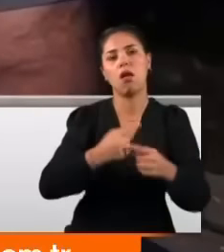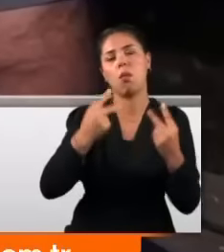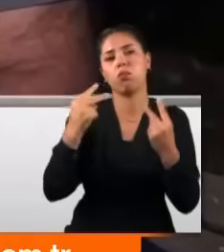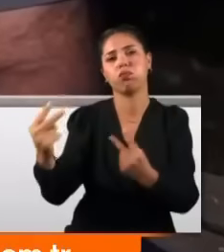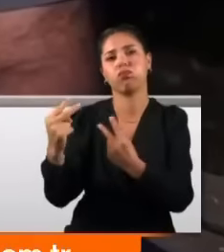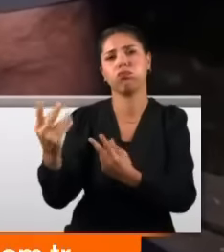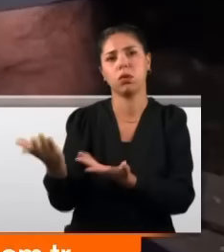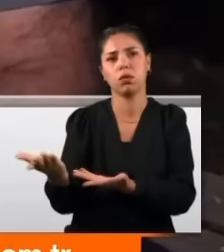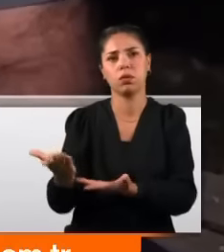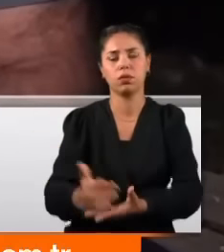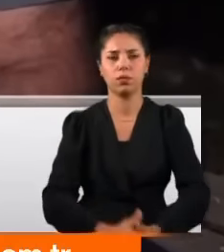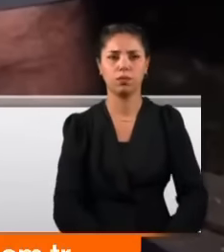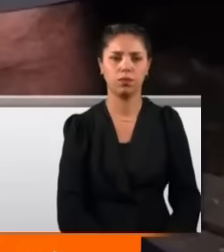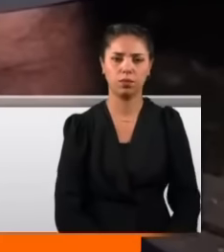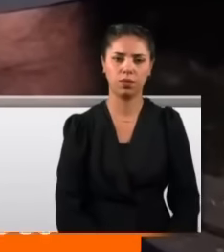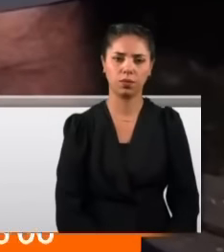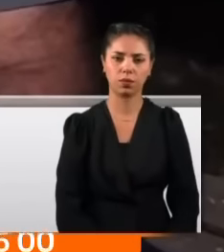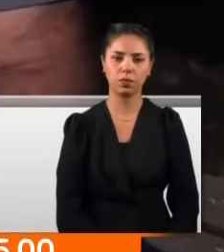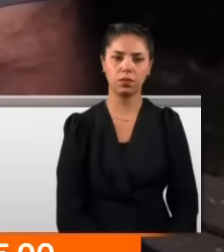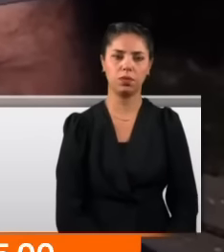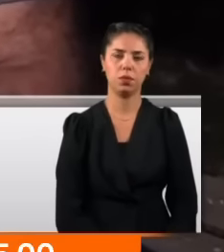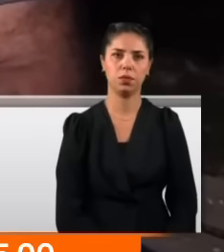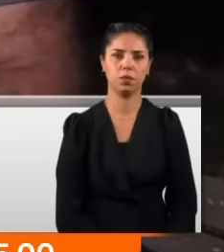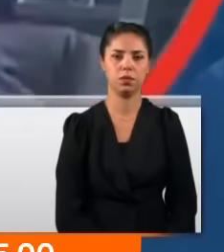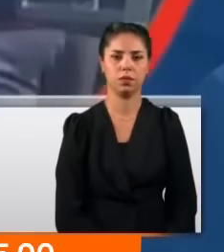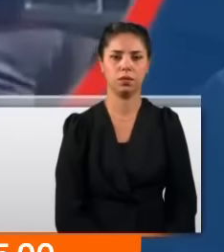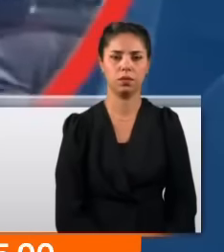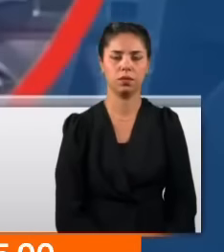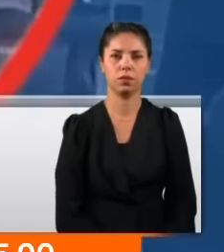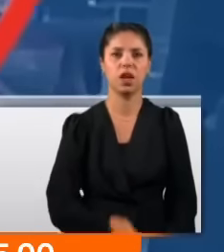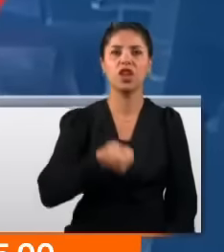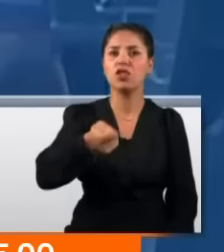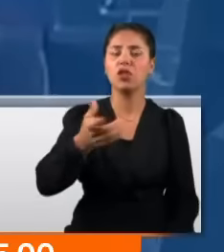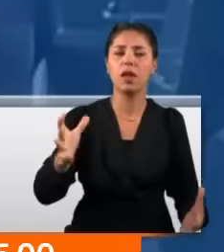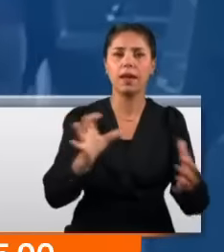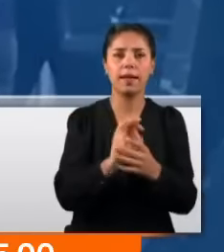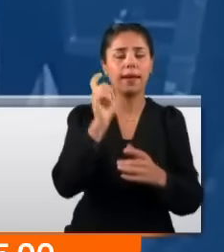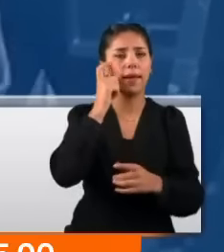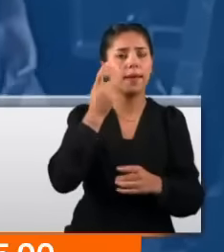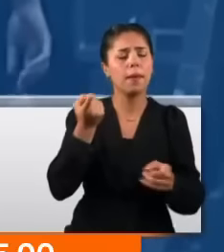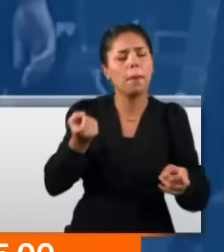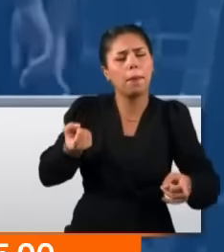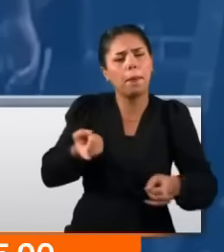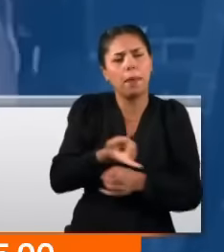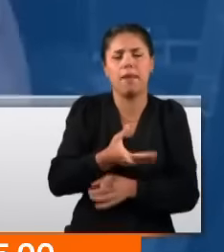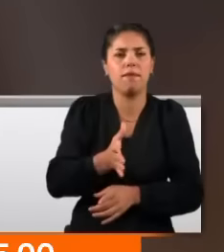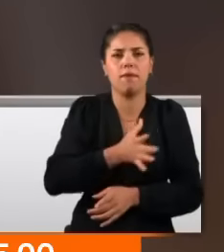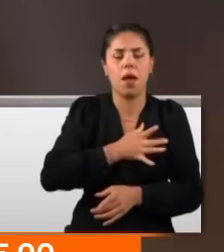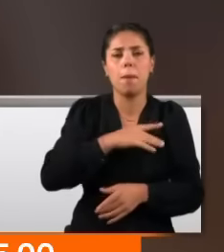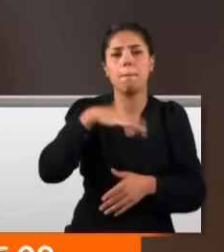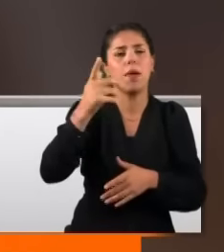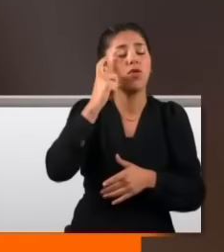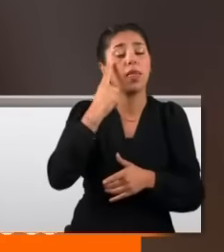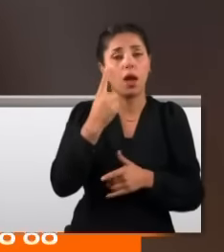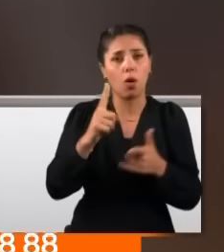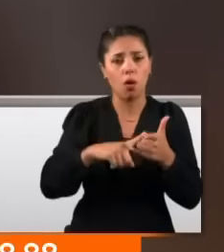gözümle sorsan benim kardeşim bana öyle bir şey yapmaz. Cinayetle ilgili iddiaların ardı arkası kesilmiyor. Bir iddiaya